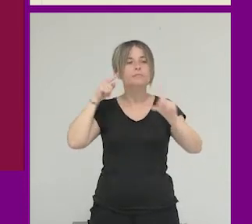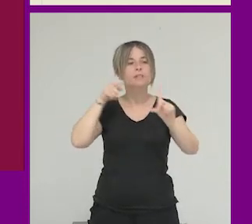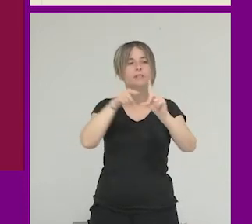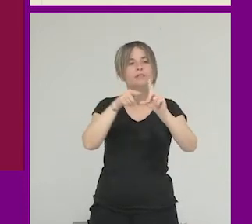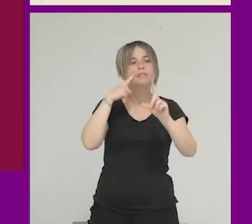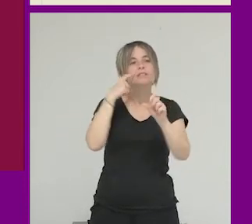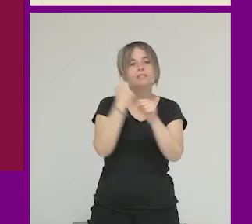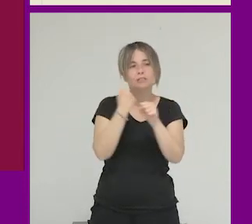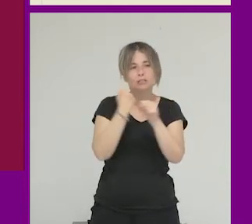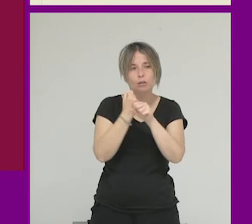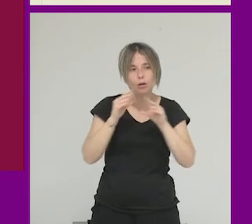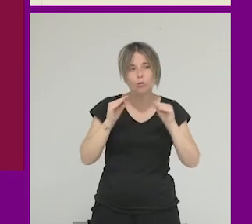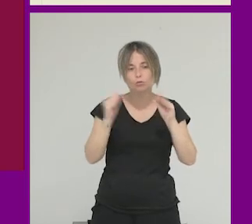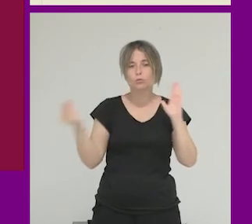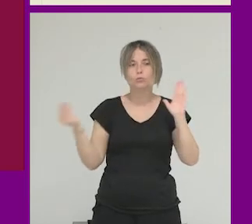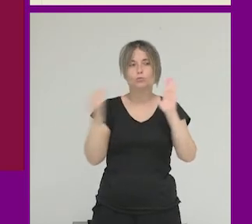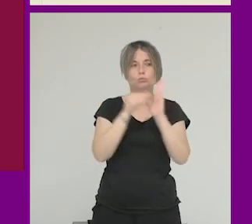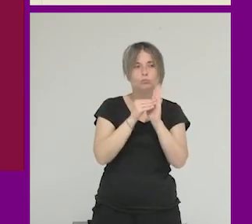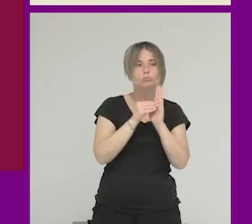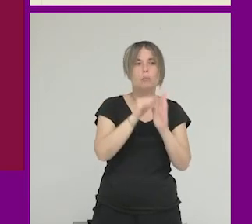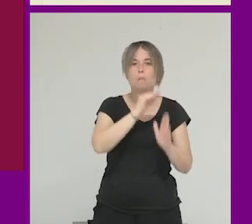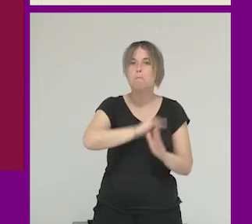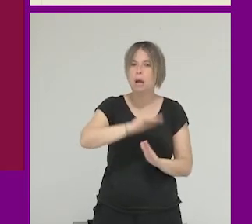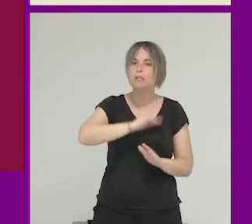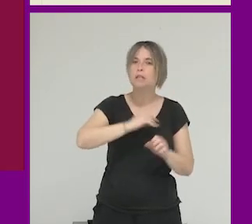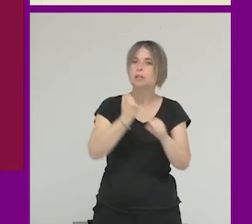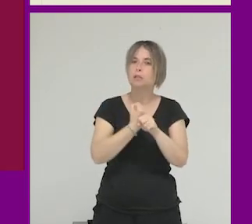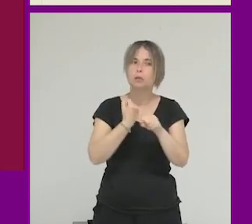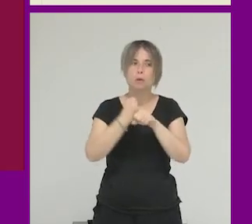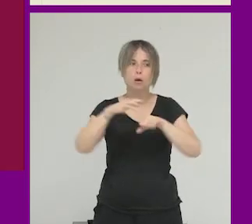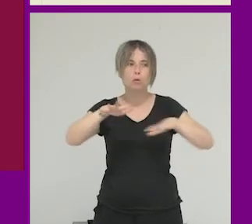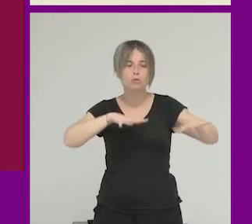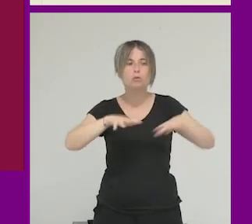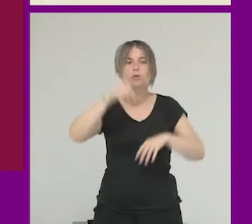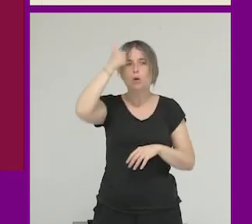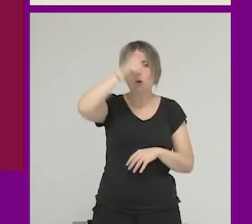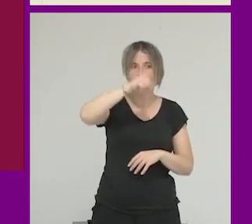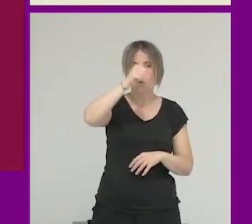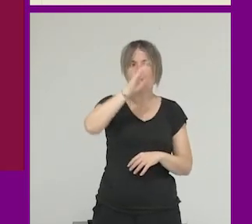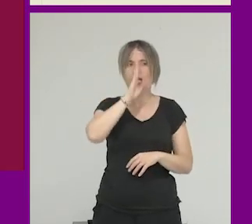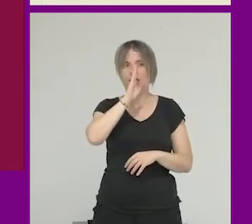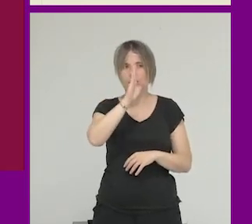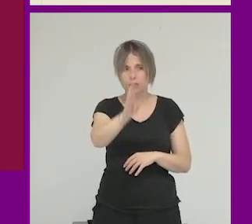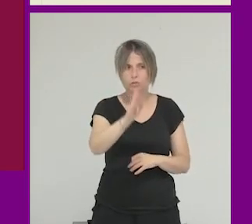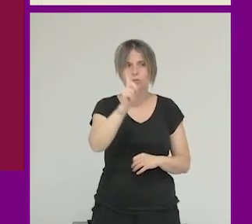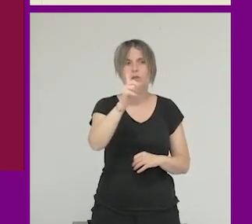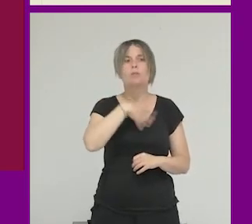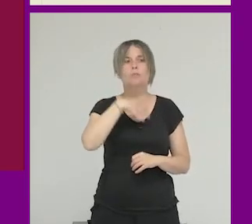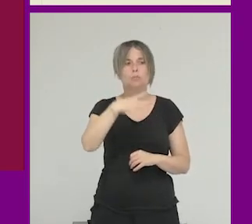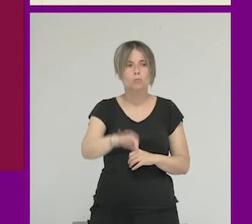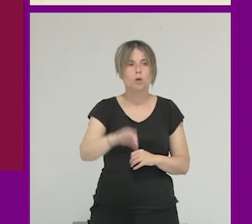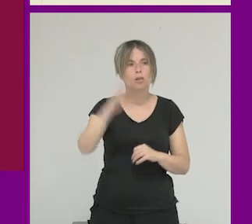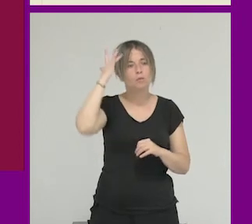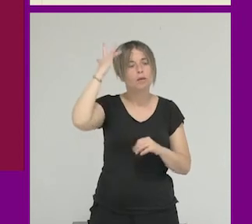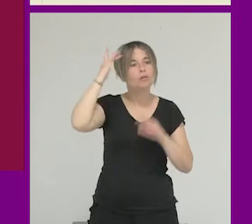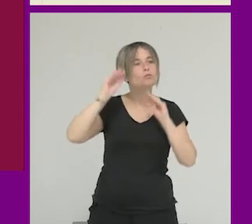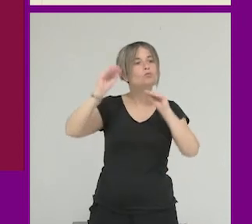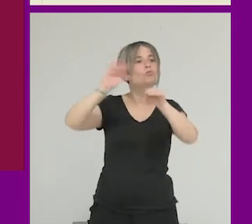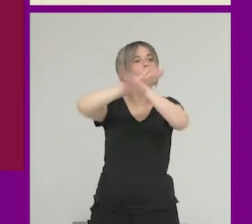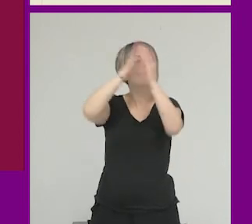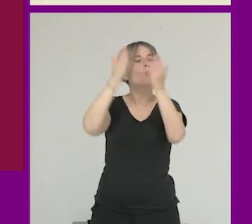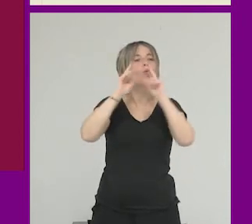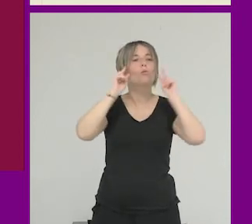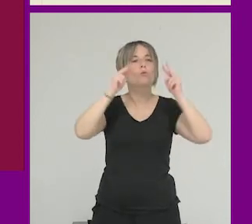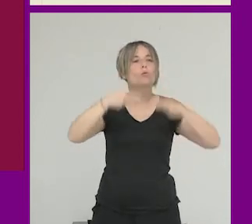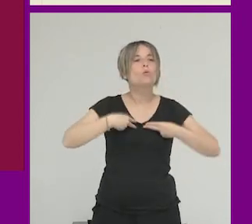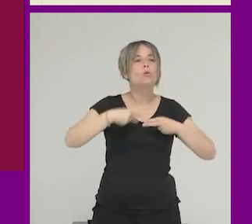lana eta aportazioa kristona izan da honetan, eta gizon heterosexual batzuk be bai daukate aukera gaur egun imaginatzeko euren burua